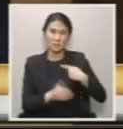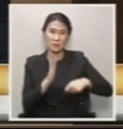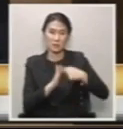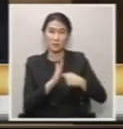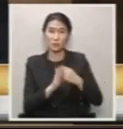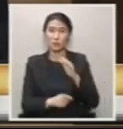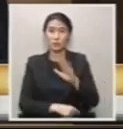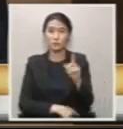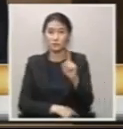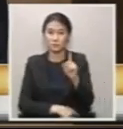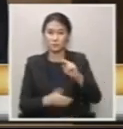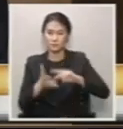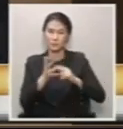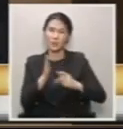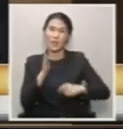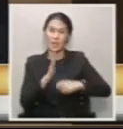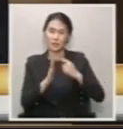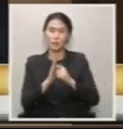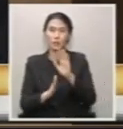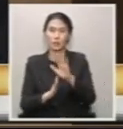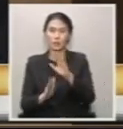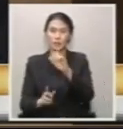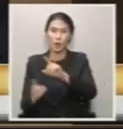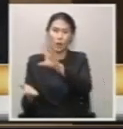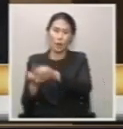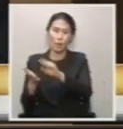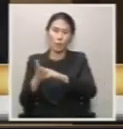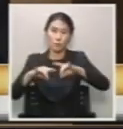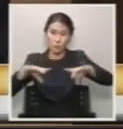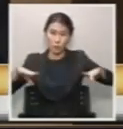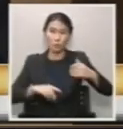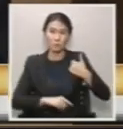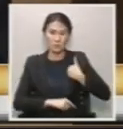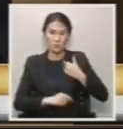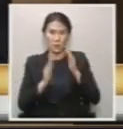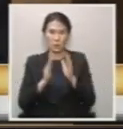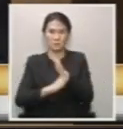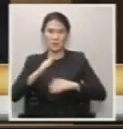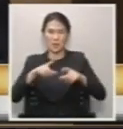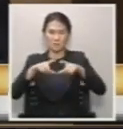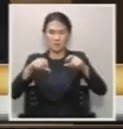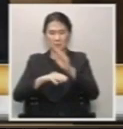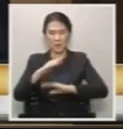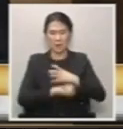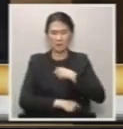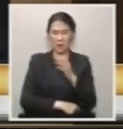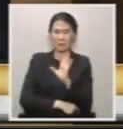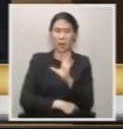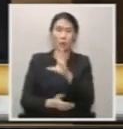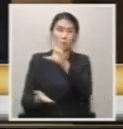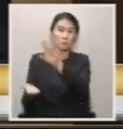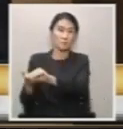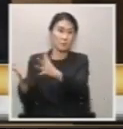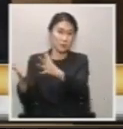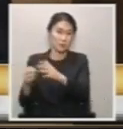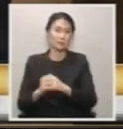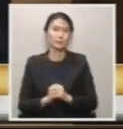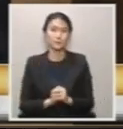ที่ทำไมสถิตินั้นไม่ตรงกันอีกประการหนึ่งคือความพิการ